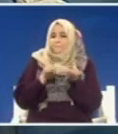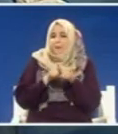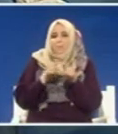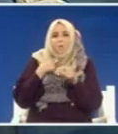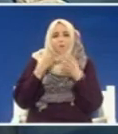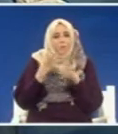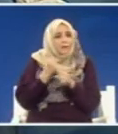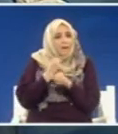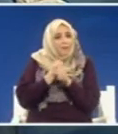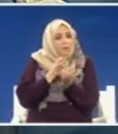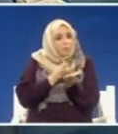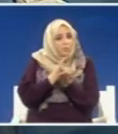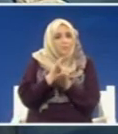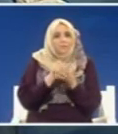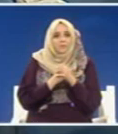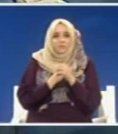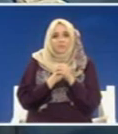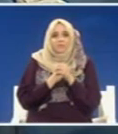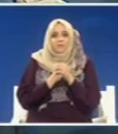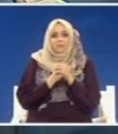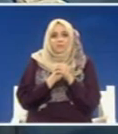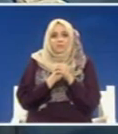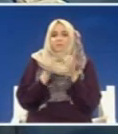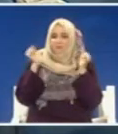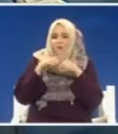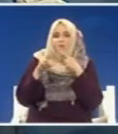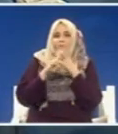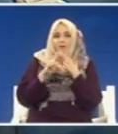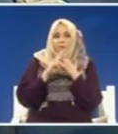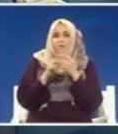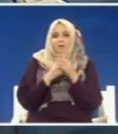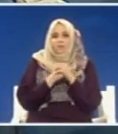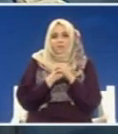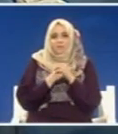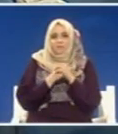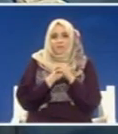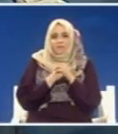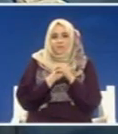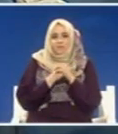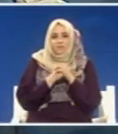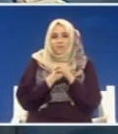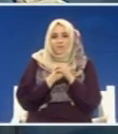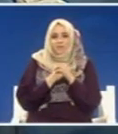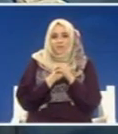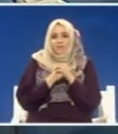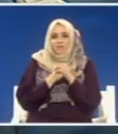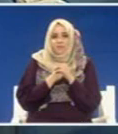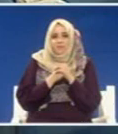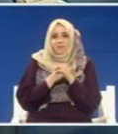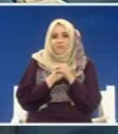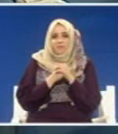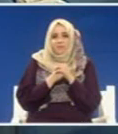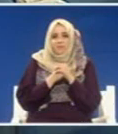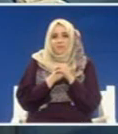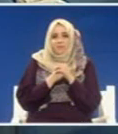حاب خدمتي نخدمها صافيه وافيه. ان شاء الله. الله يبارك فيك سيده رمياء. الله هو يبيع في